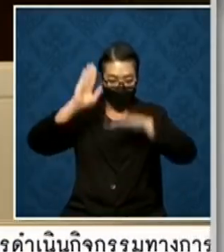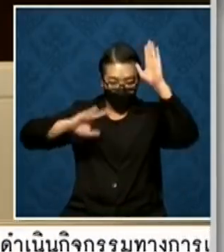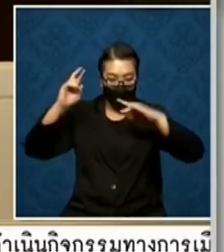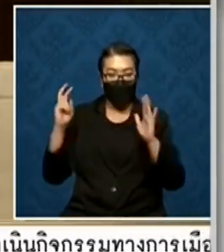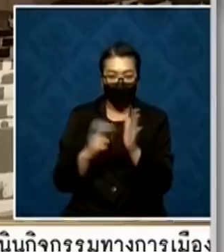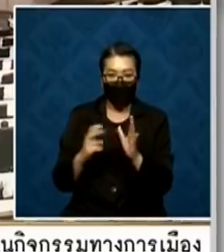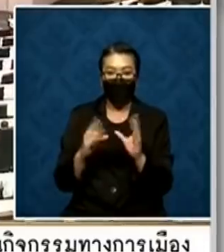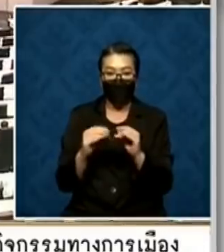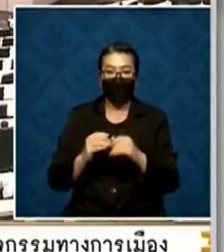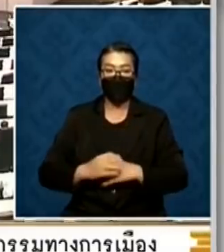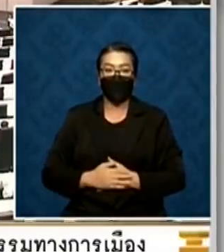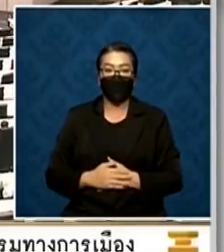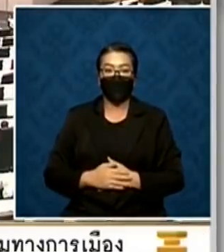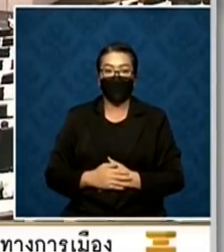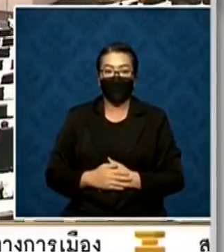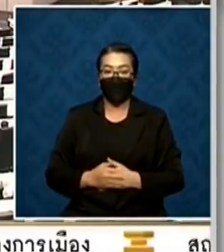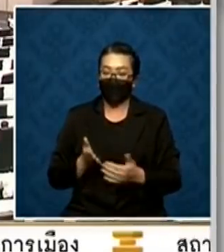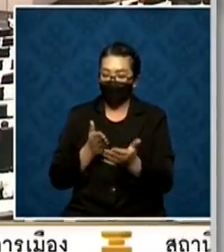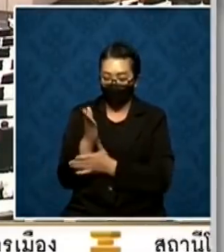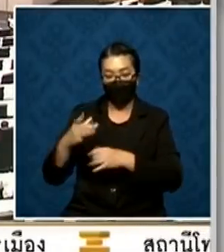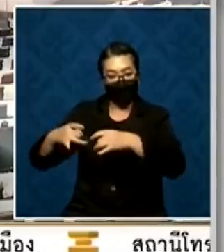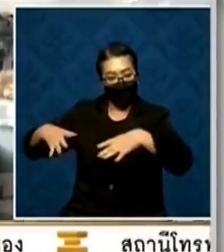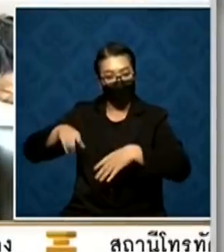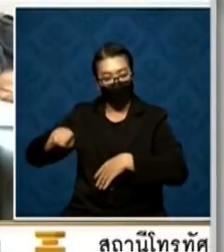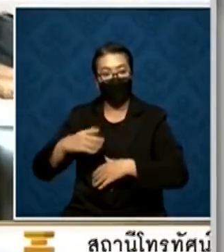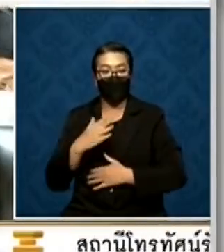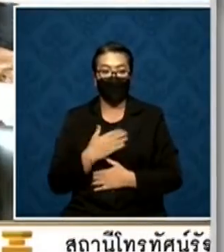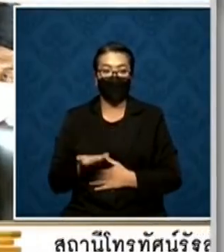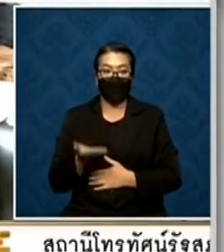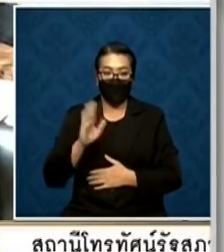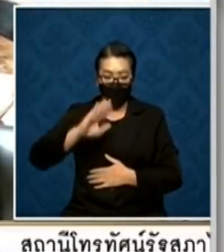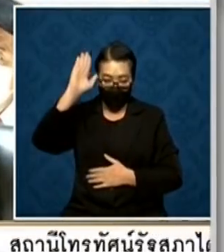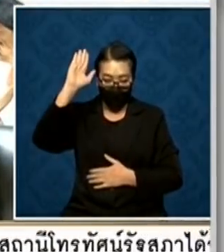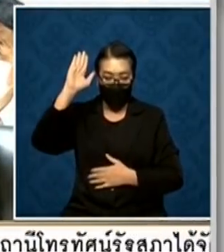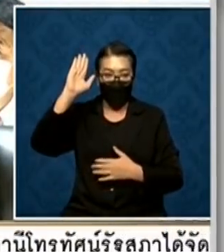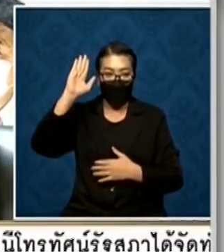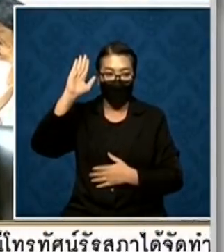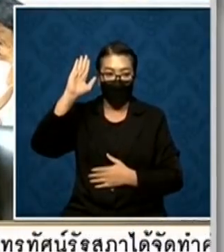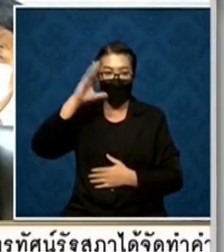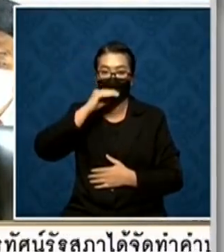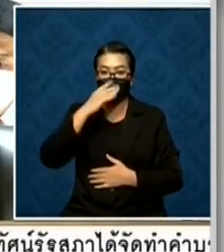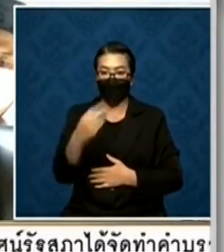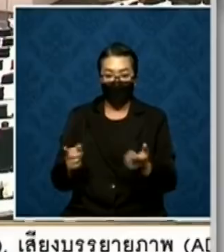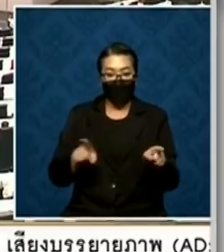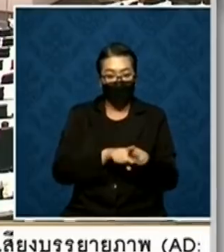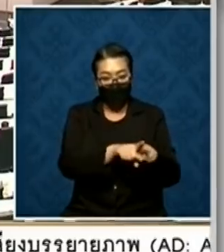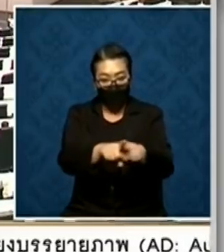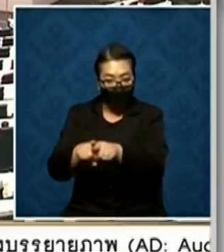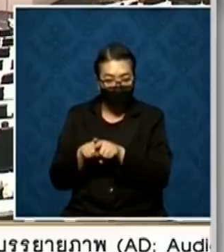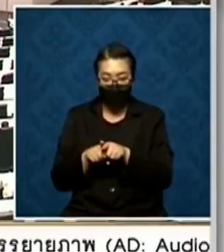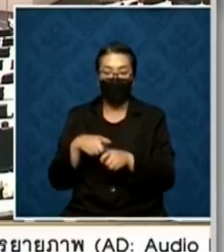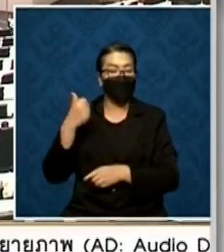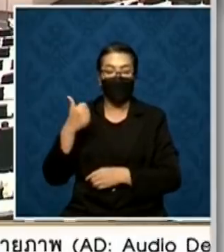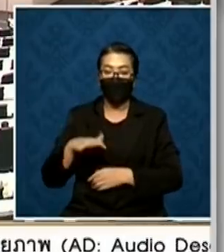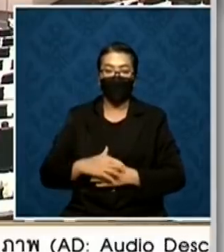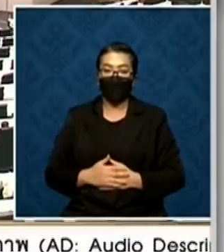ากฏว่าเป็นเรื่องที่กรรมธิการพิจารณาเสร็จแล้วแล้วไม่ผ่านครับเสียงที่ไม่เห็นชอบเนี่ยมากก